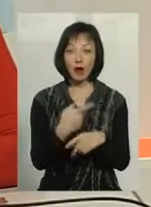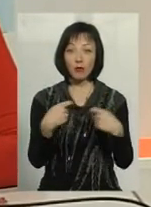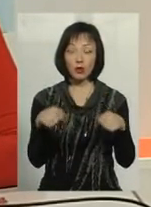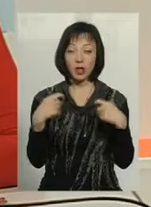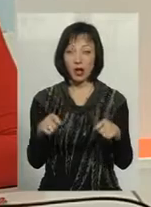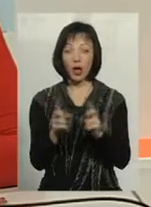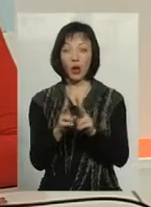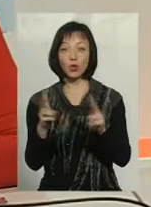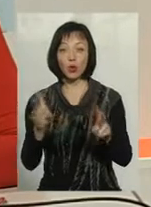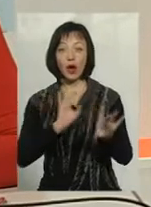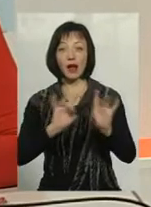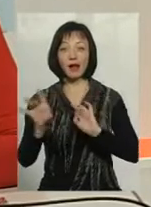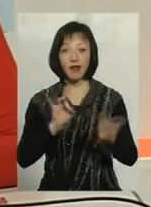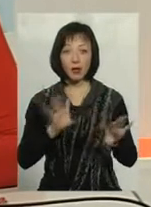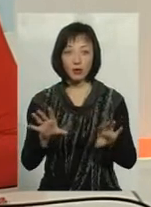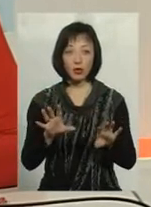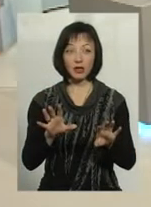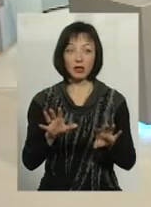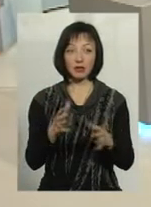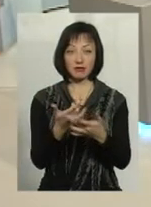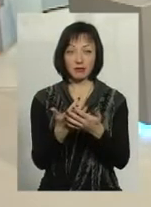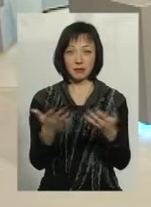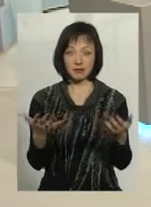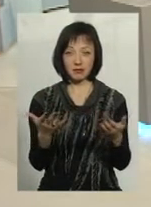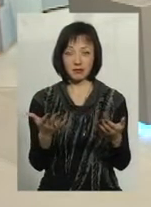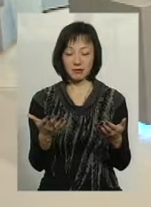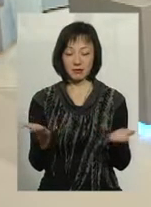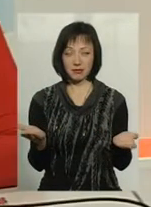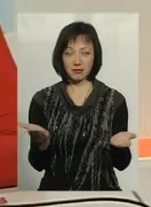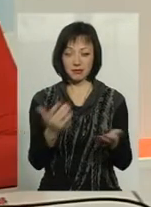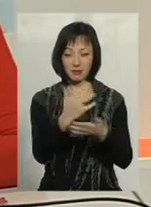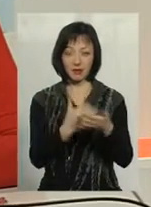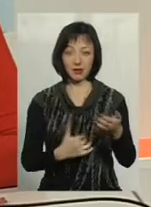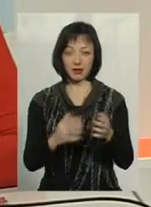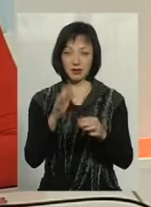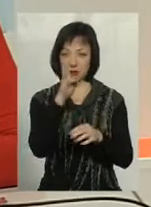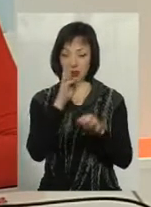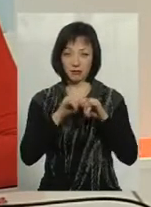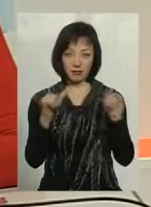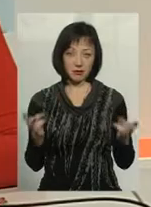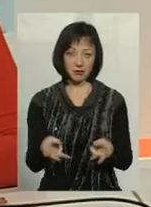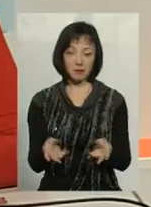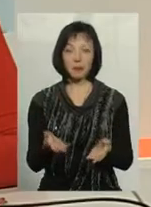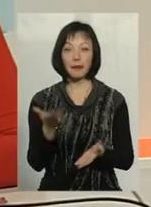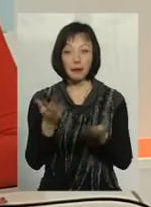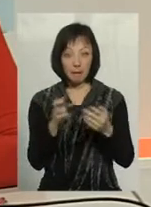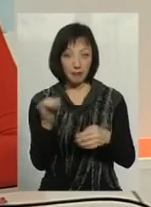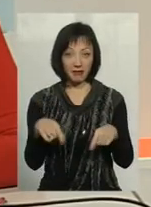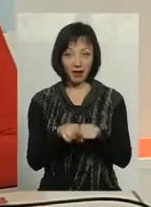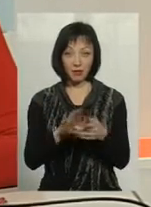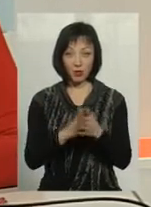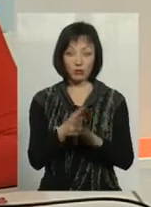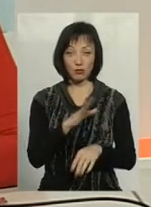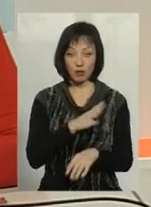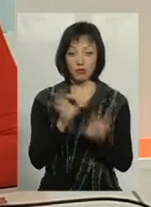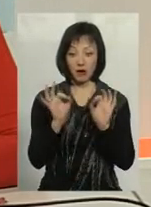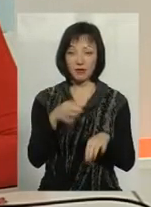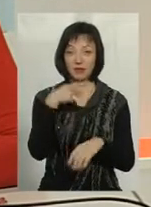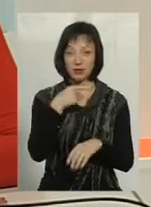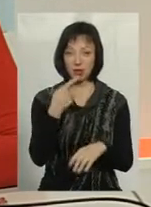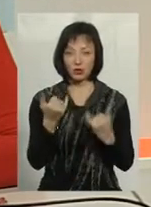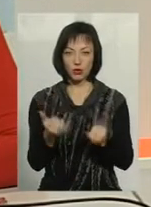коштує 250-300 гривень. Я думаю, що різницю ви відчуваєте. І тоді, коли буде створено більше цих підприємств і будуть